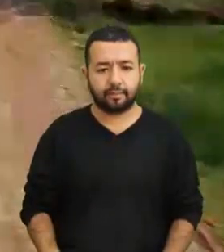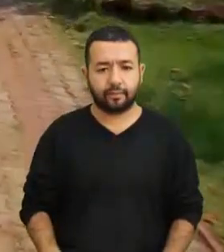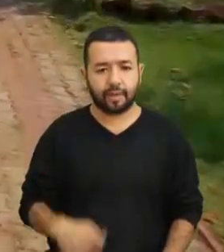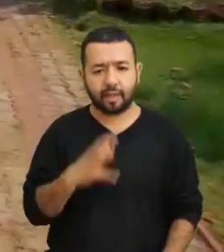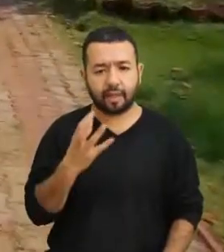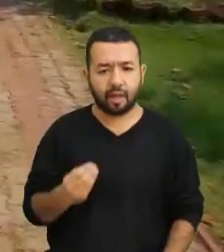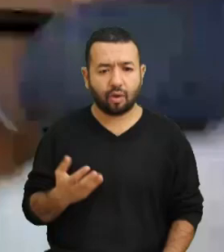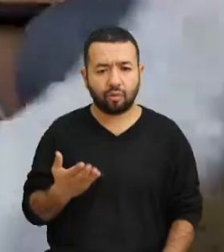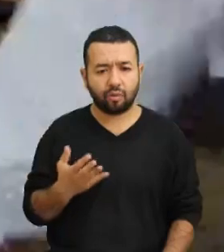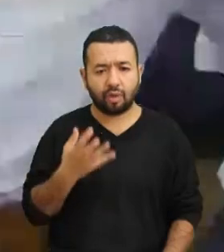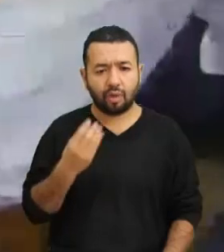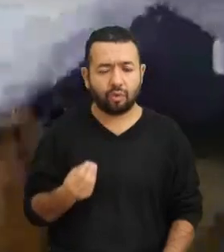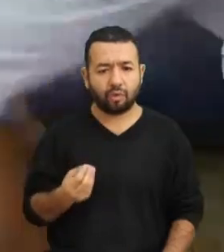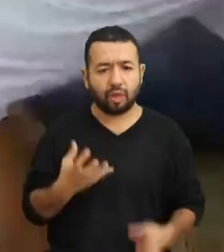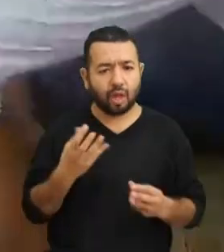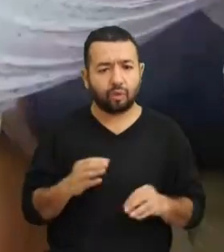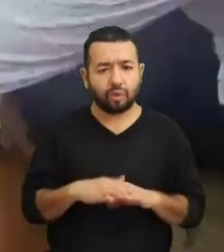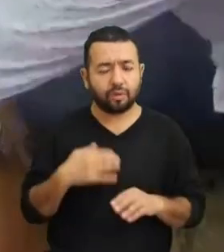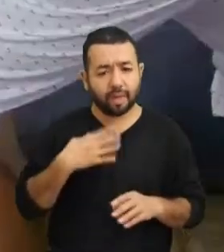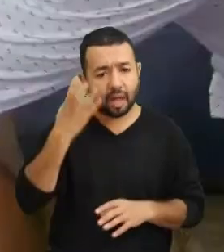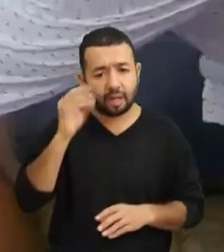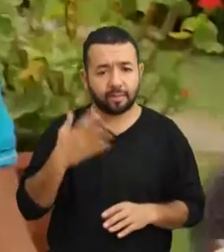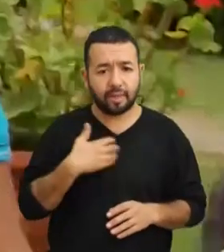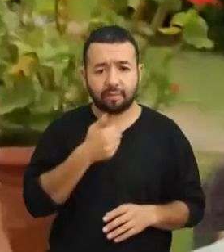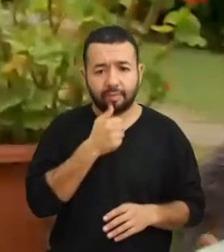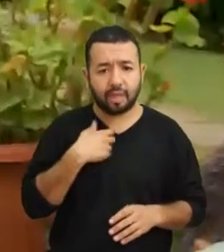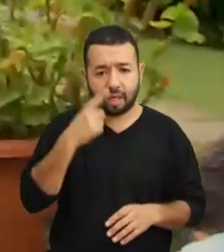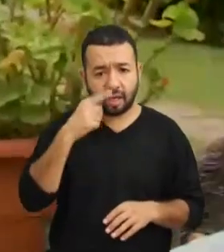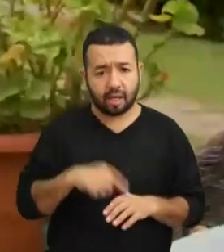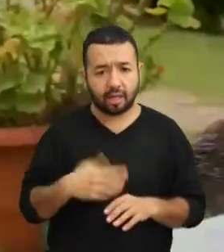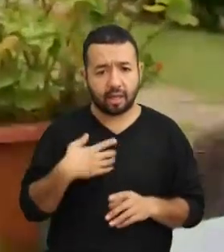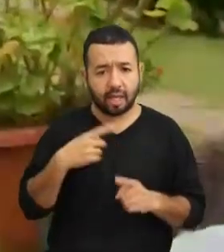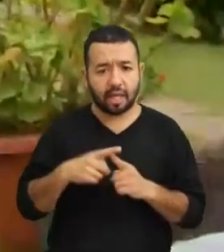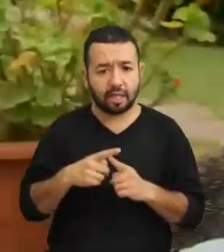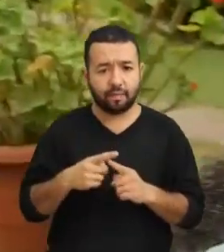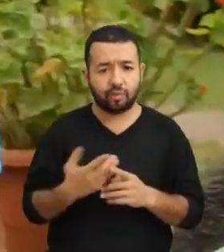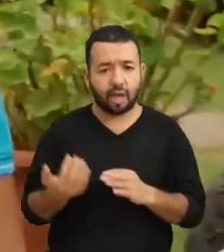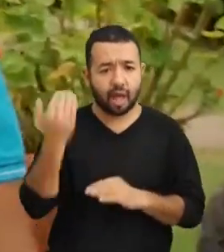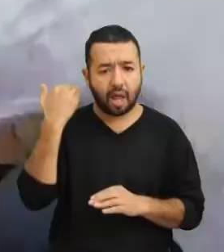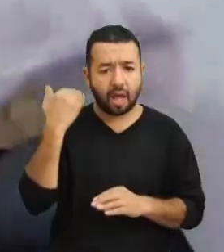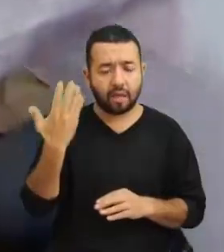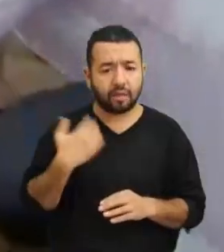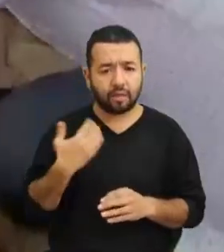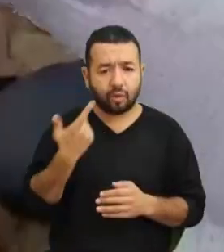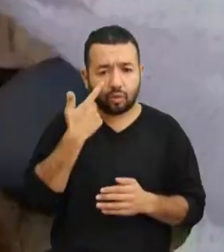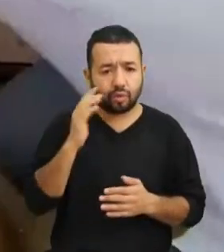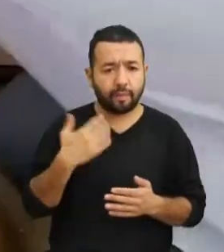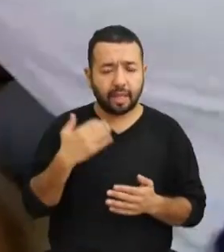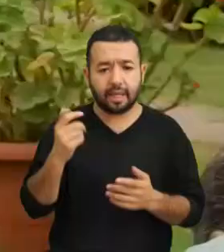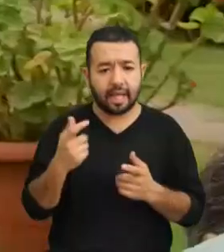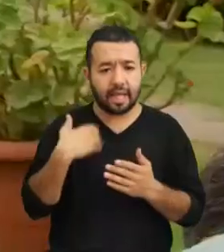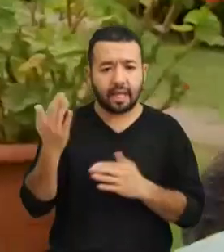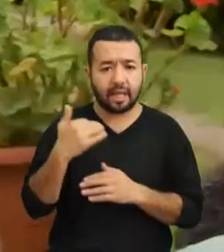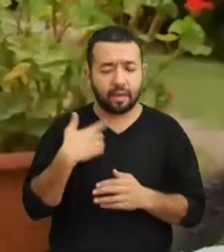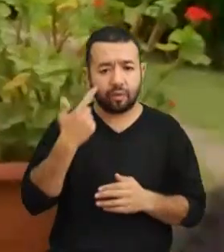ne oldu Nurhan? Ne oldu? Nasıl oldu? Ben de anlamadım baba. Babacığım. İnan bana. Yani Timuçin Bey'in arkada nasıl geldiğini, ne